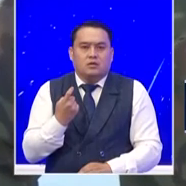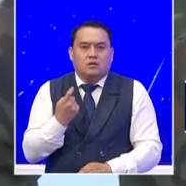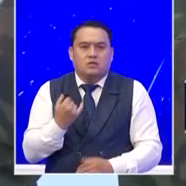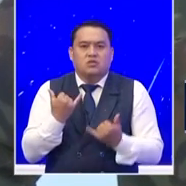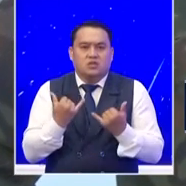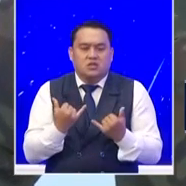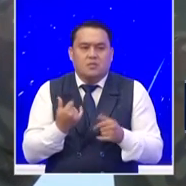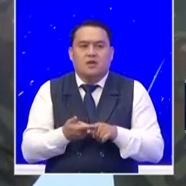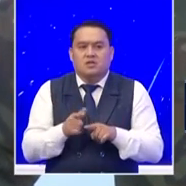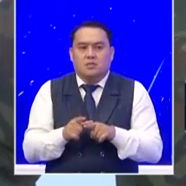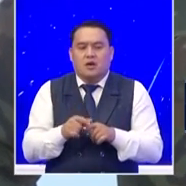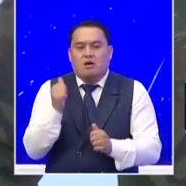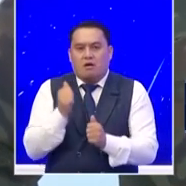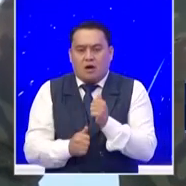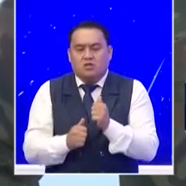момент